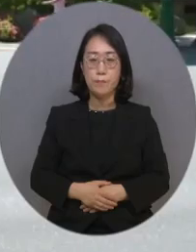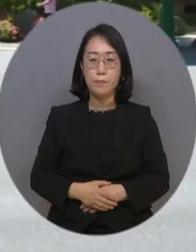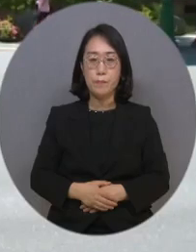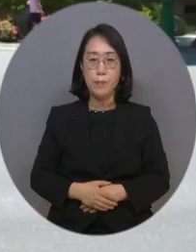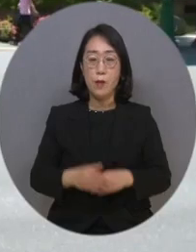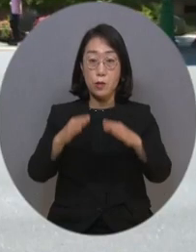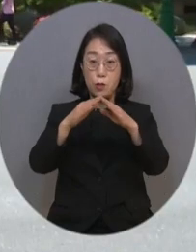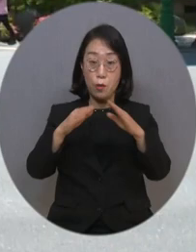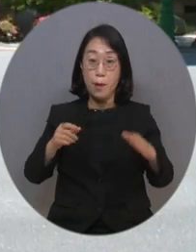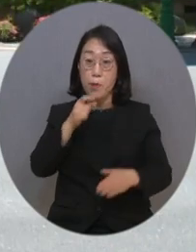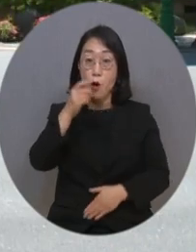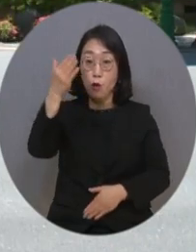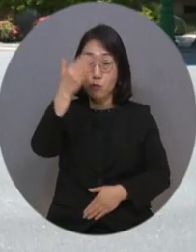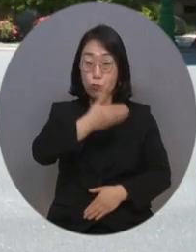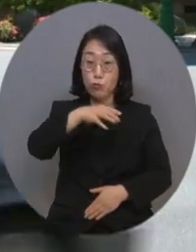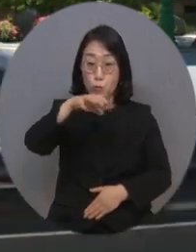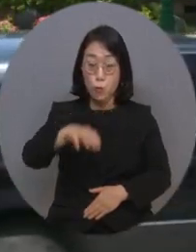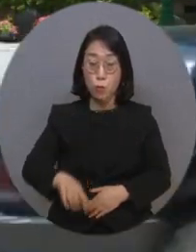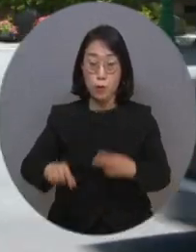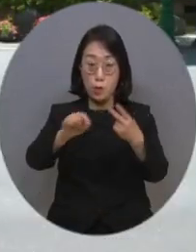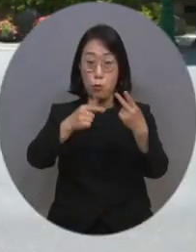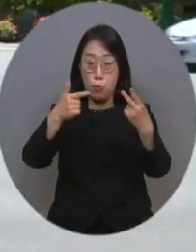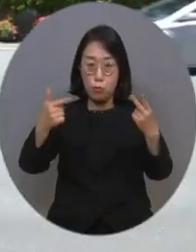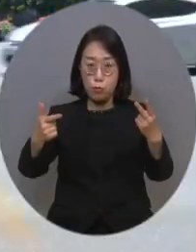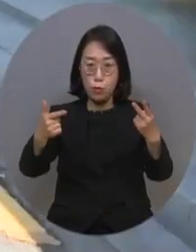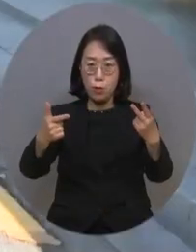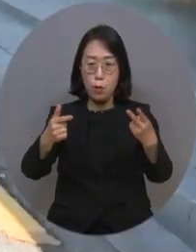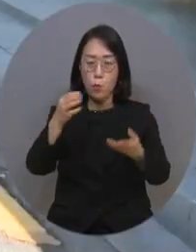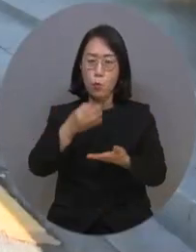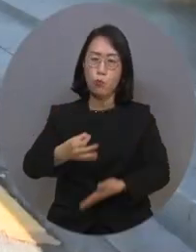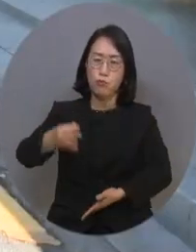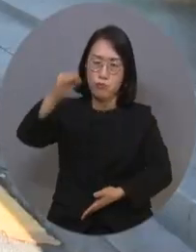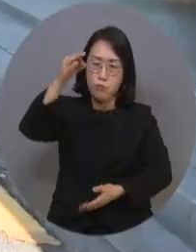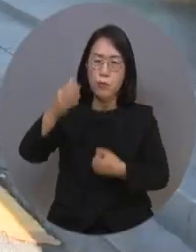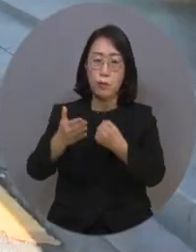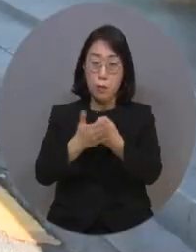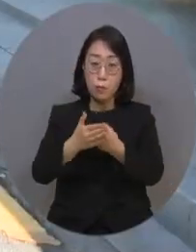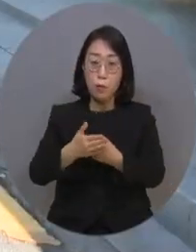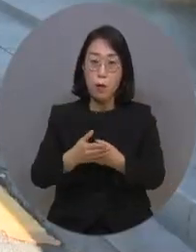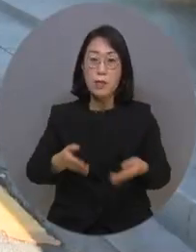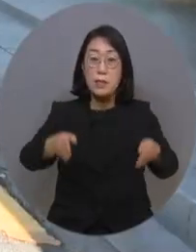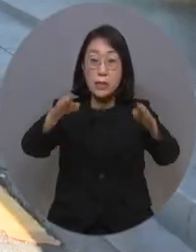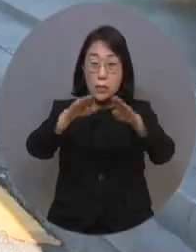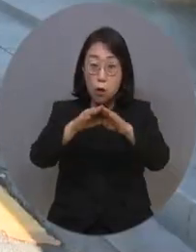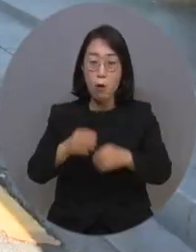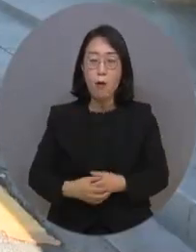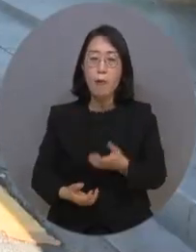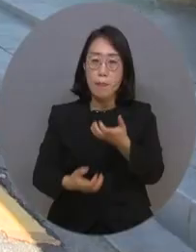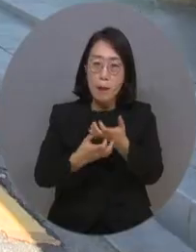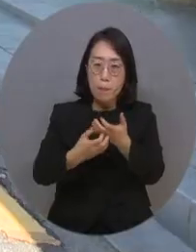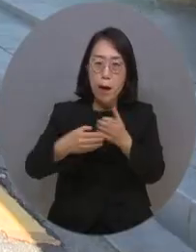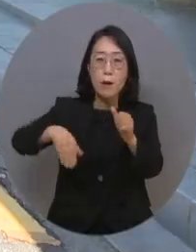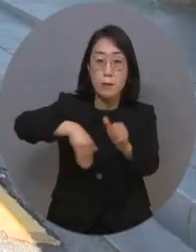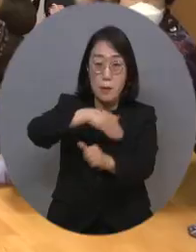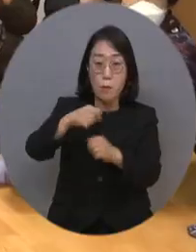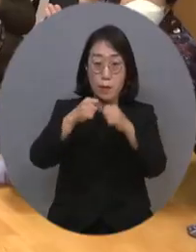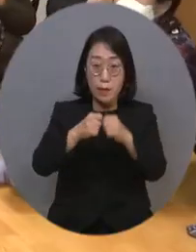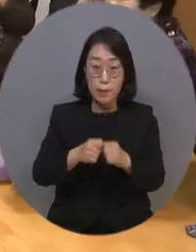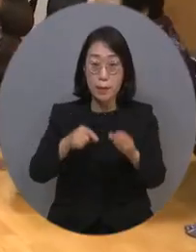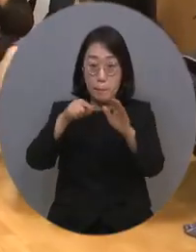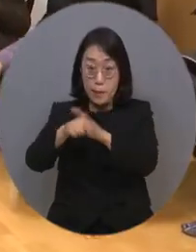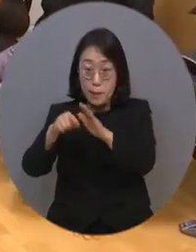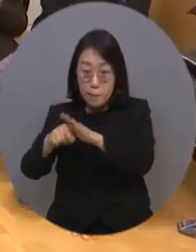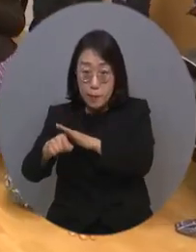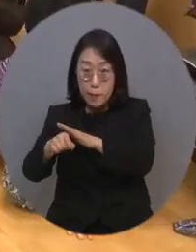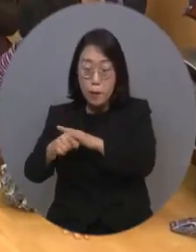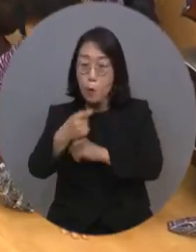전남 여수시는 지난 6일 에너지 가격 급등으로 어려움이 예상되는 사회복지시설 남방 실태 긴급점검에 나서